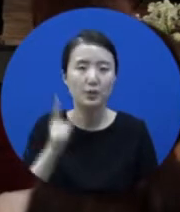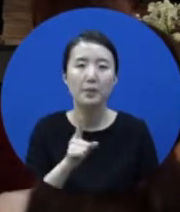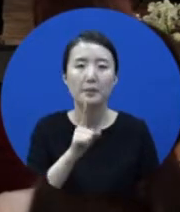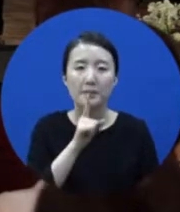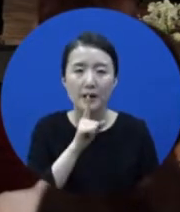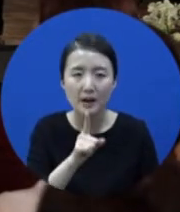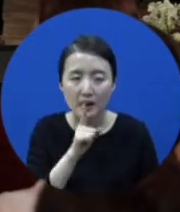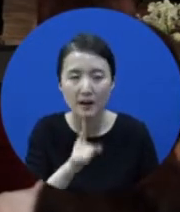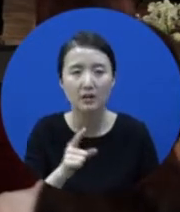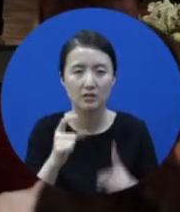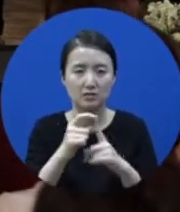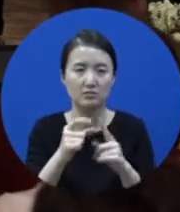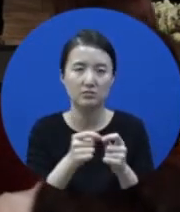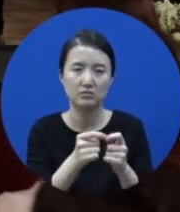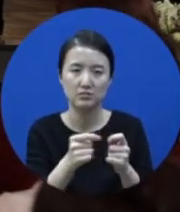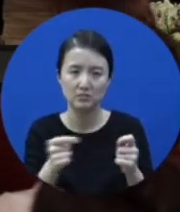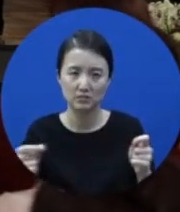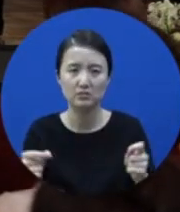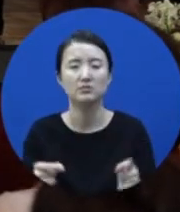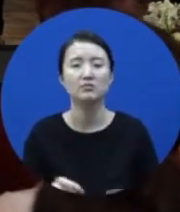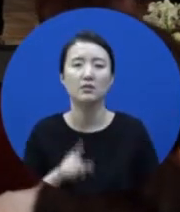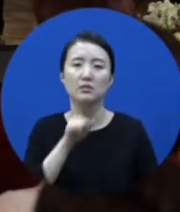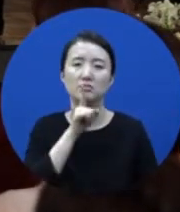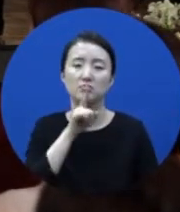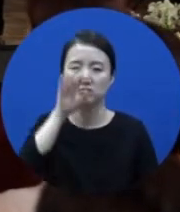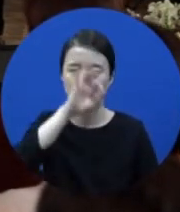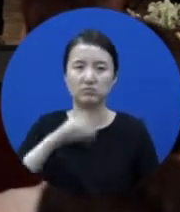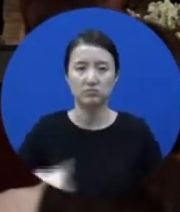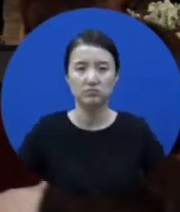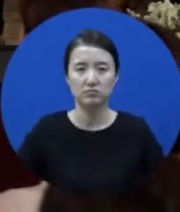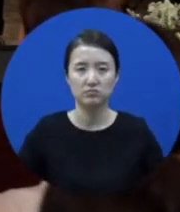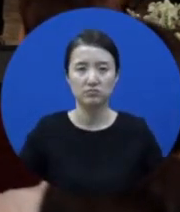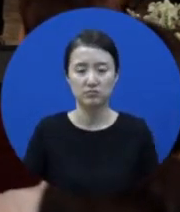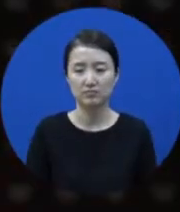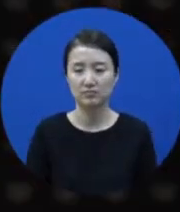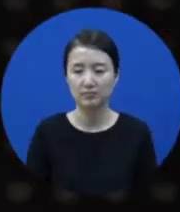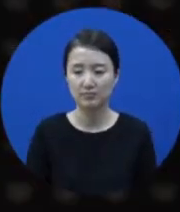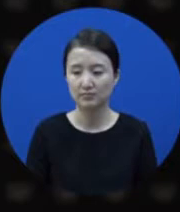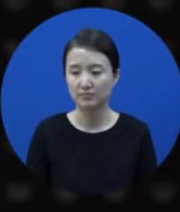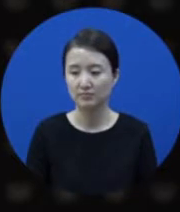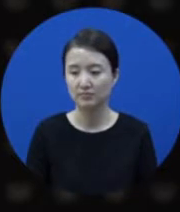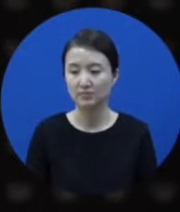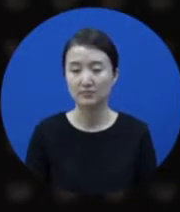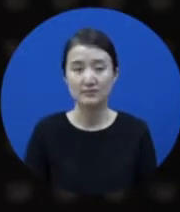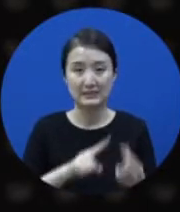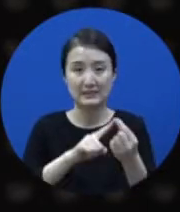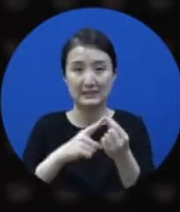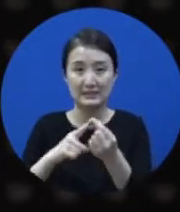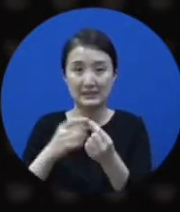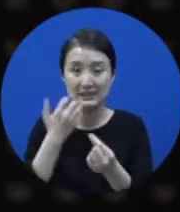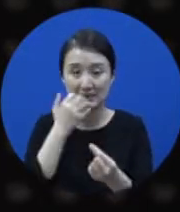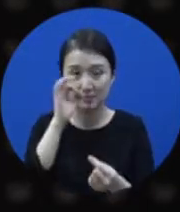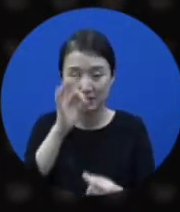무기가 될 수 있다라는 얘기입니다. 바로 그래서 한번 따라해 보실까요? 자, 그리고 노란 글씨는요,